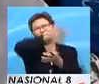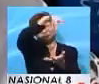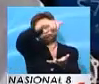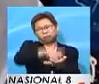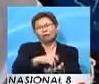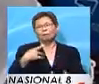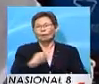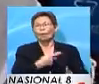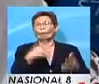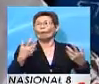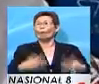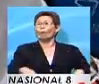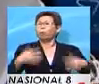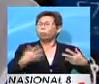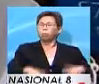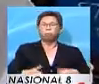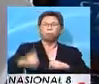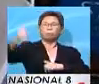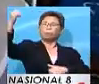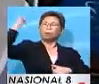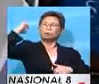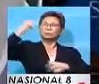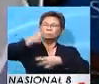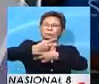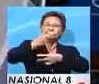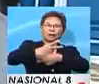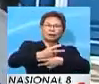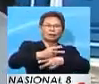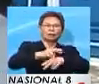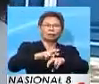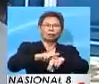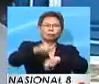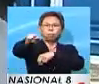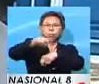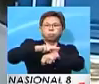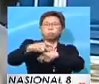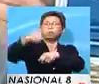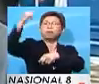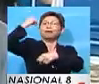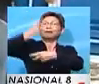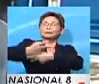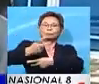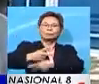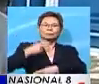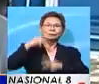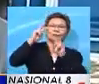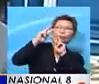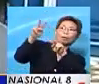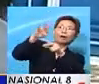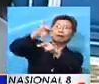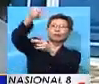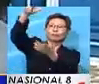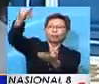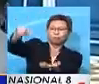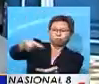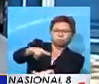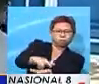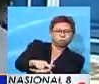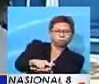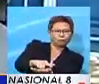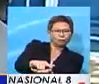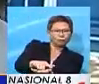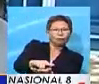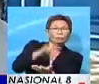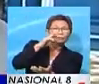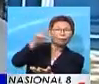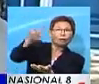seriau juga pasal belakang tu tempat simpan peluru kelmarin nampak apa terbang tu awal tu dia turun daripada sana Ha